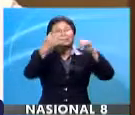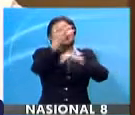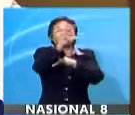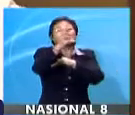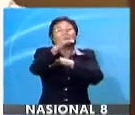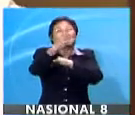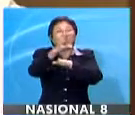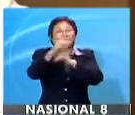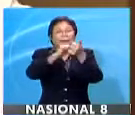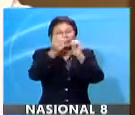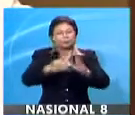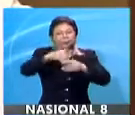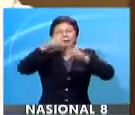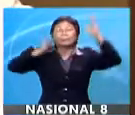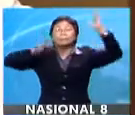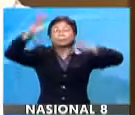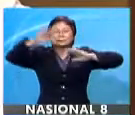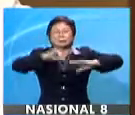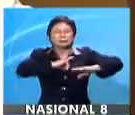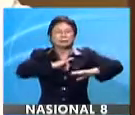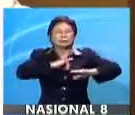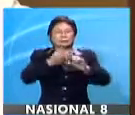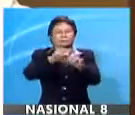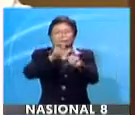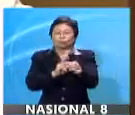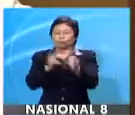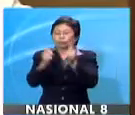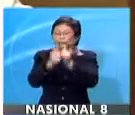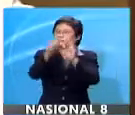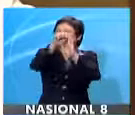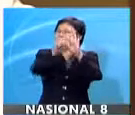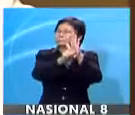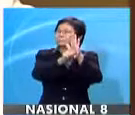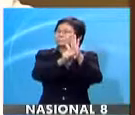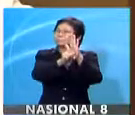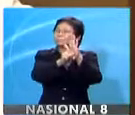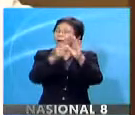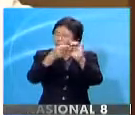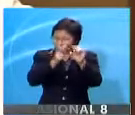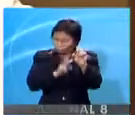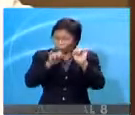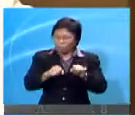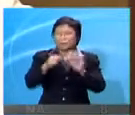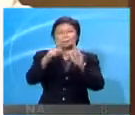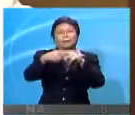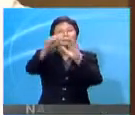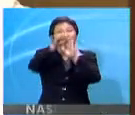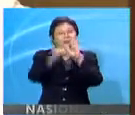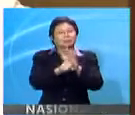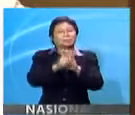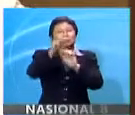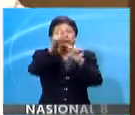country kita ini saya tapi dengan syarat dia sekurang-kurangnya